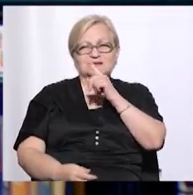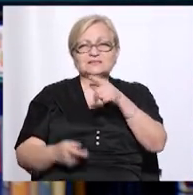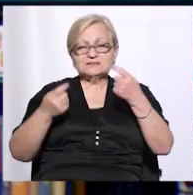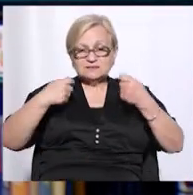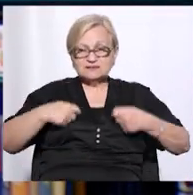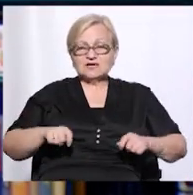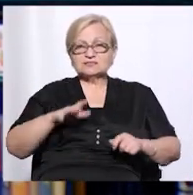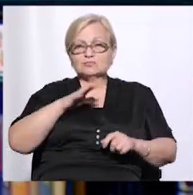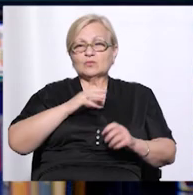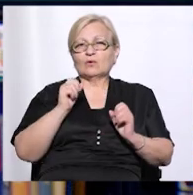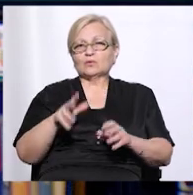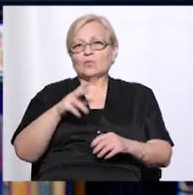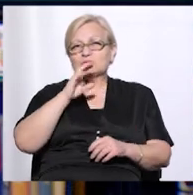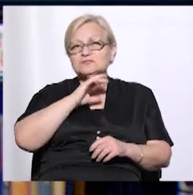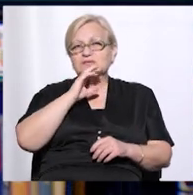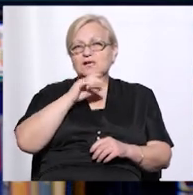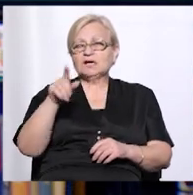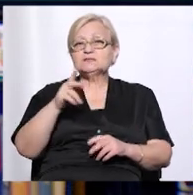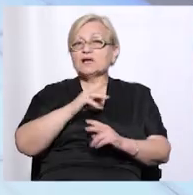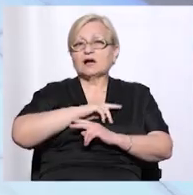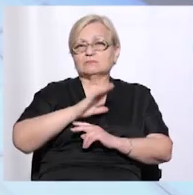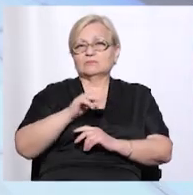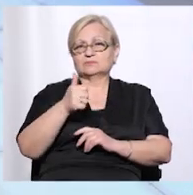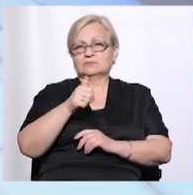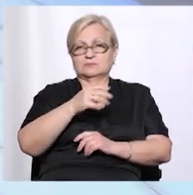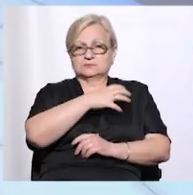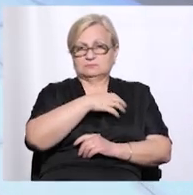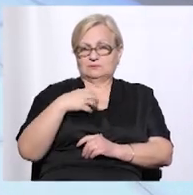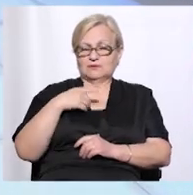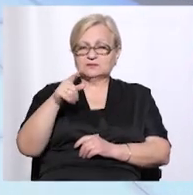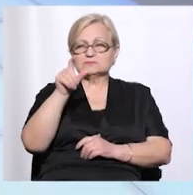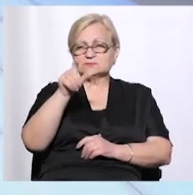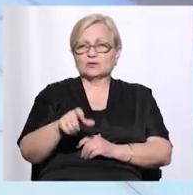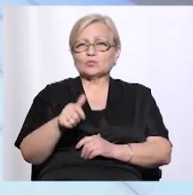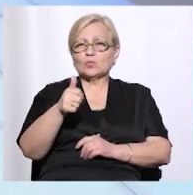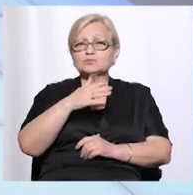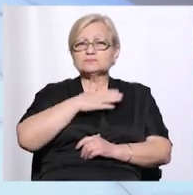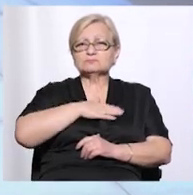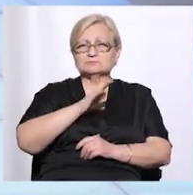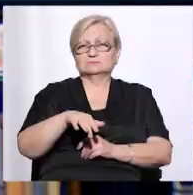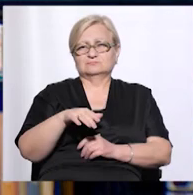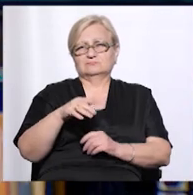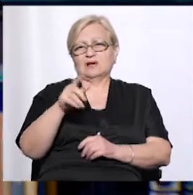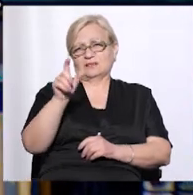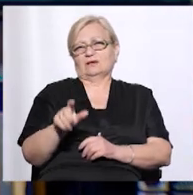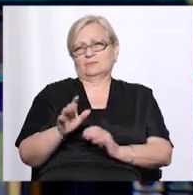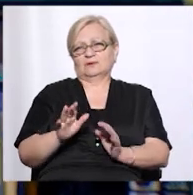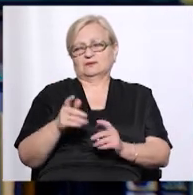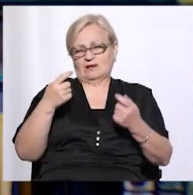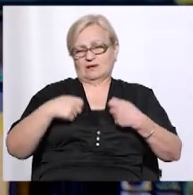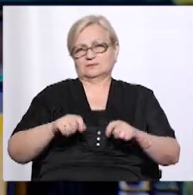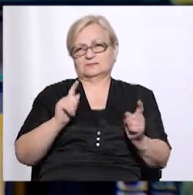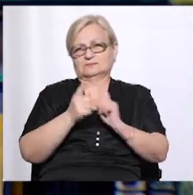ფორმაში მოკვდა მეფე გიორგი. ის არ მომკვდარა როგორც მეფე, ის მოკვდა როგორც ადამიანი, ხომ? გლახუნან